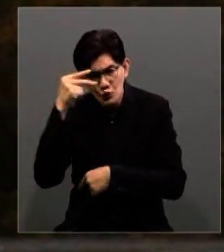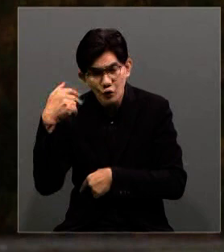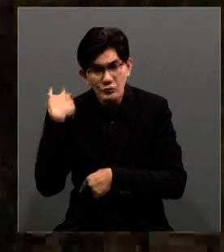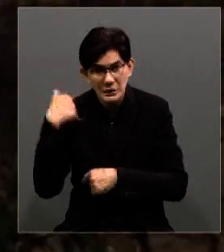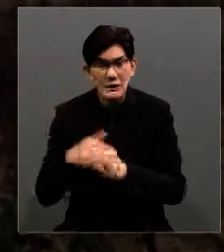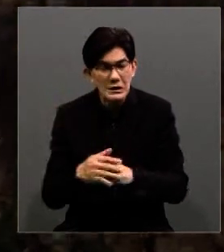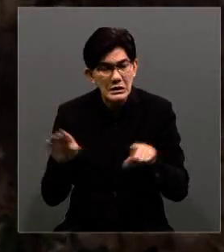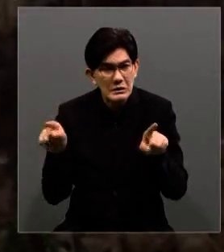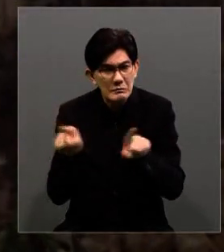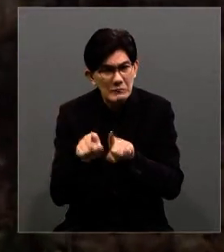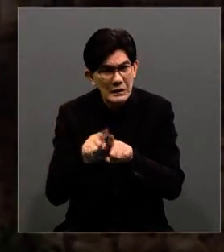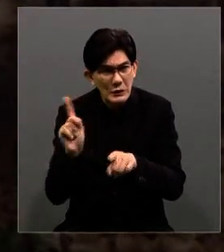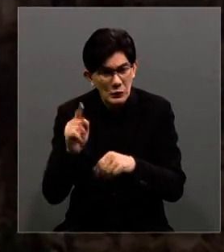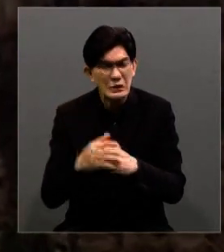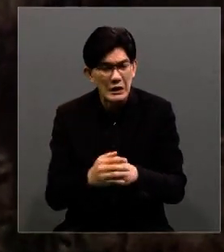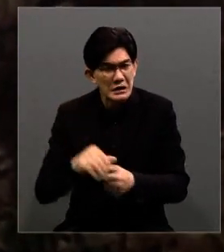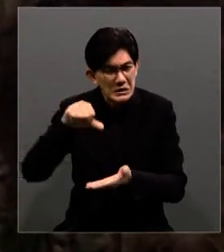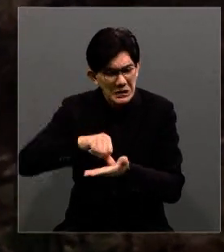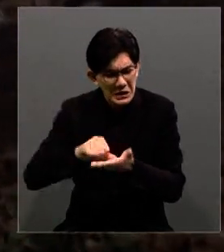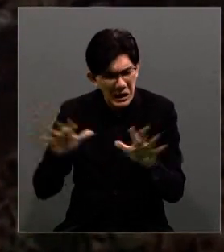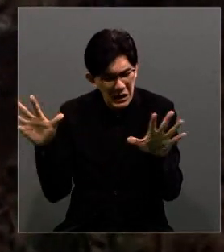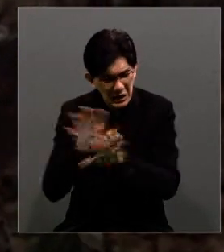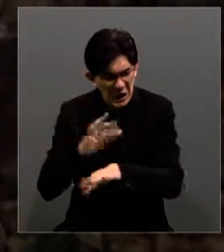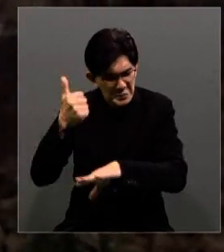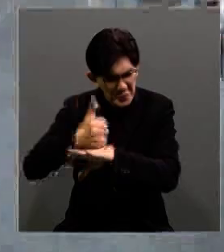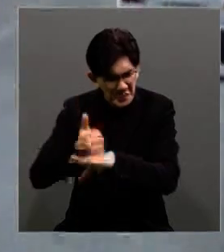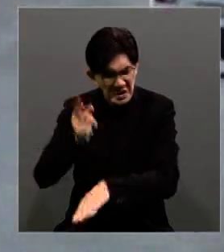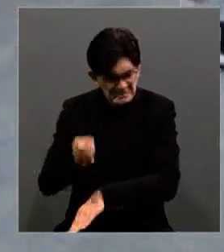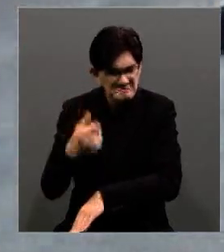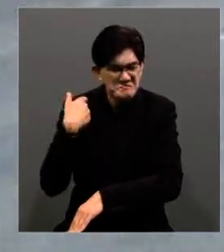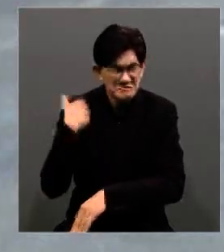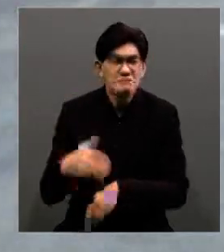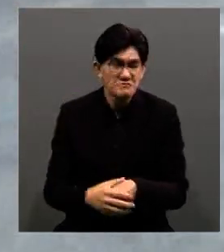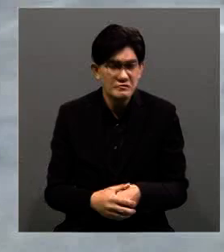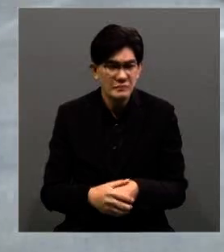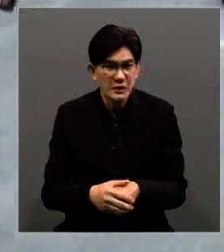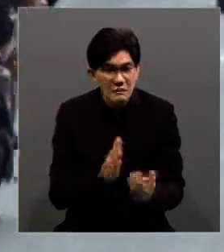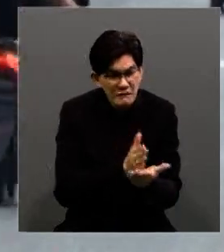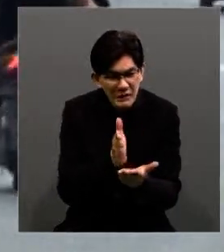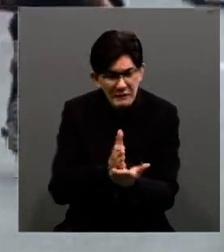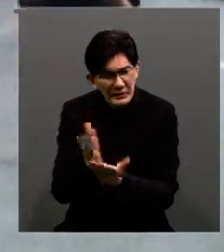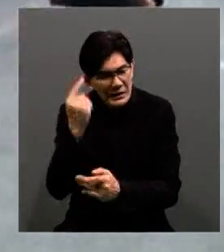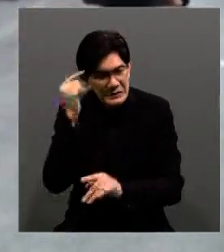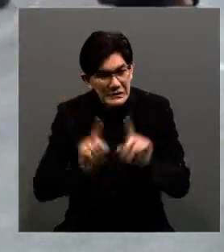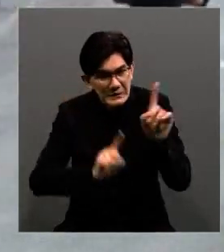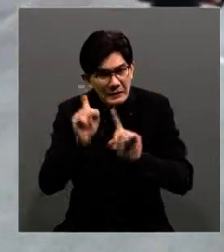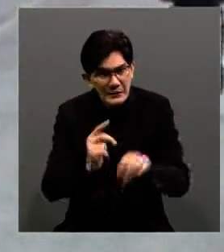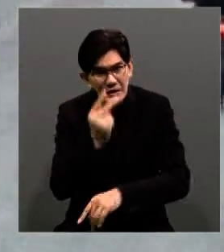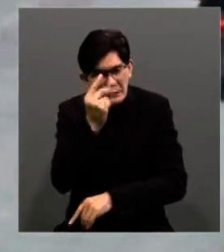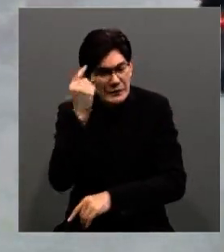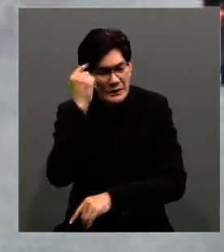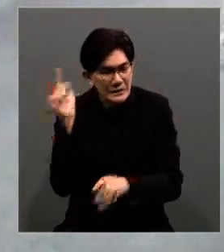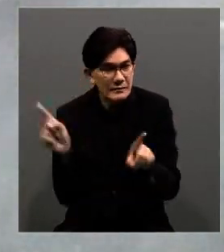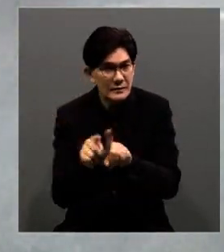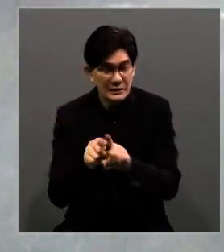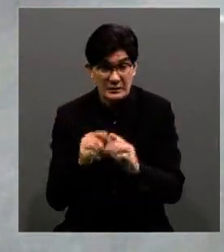ด้วยว่าเสมือนเป็นส่วนหัวของอสรพิษพูดแรงมากครับนะครับทีนี้นะครับหลายฝ่ายก็มีการประเมินกันและมีการให้ความ